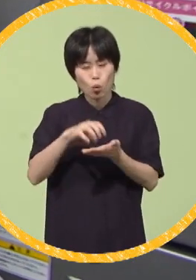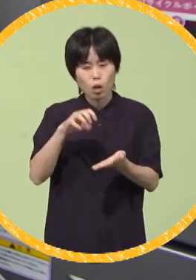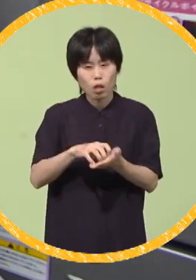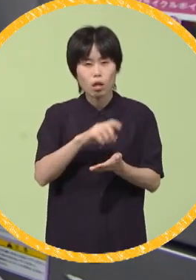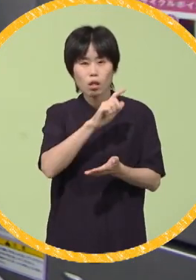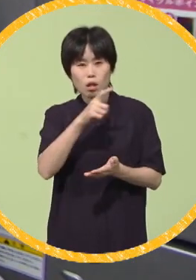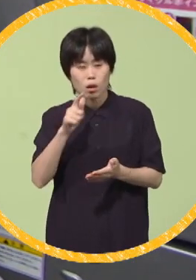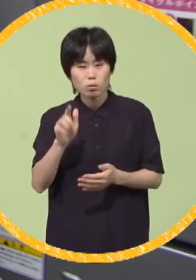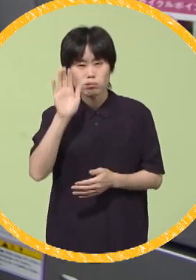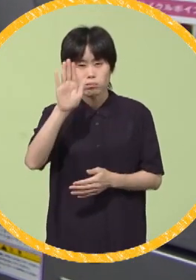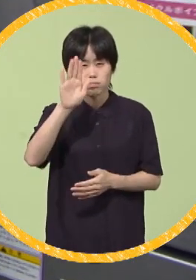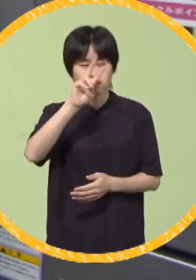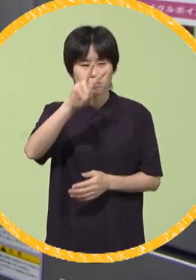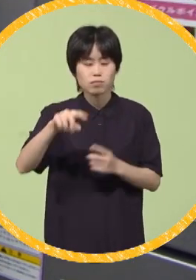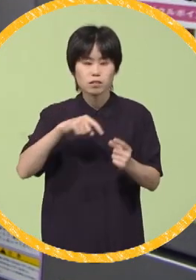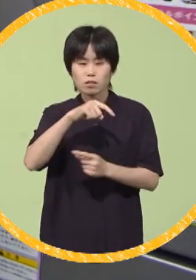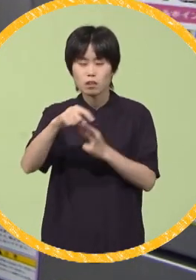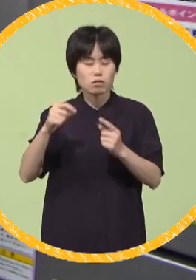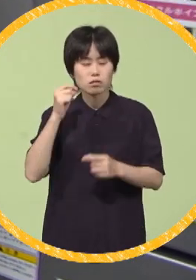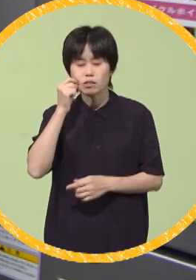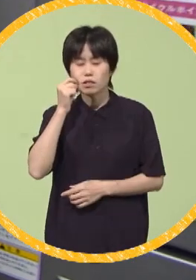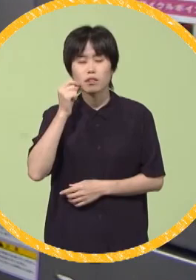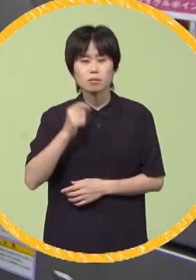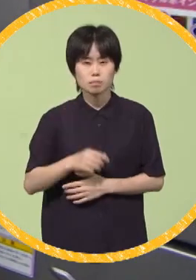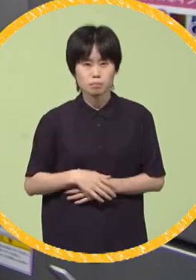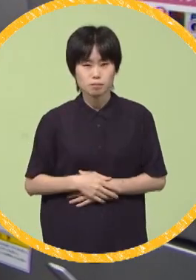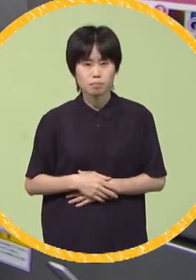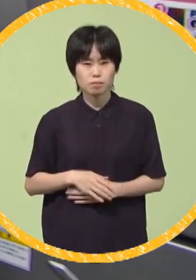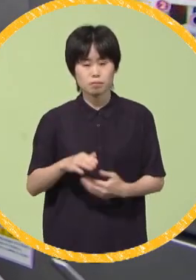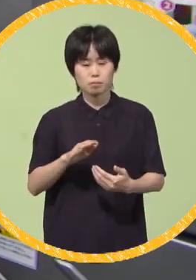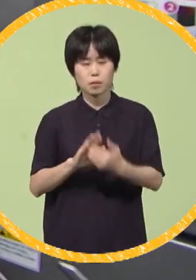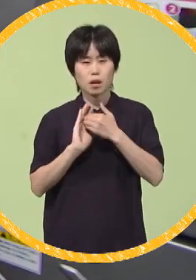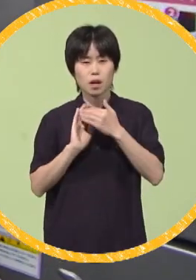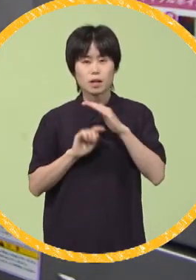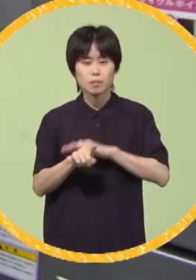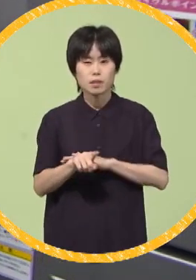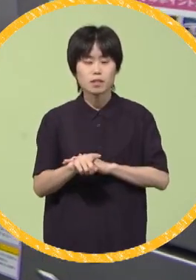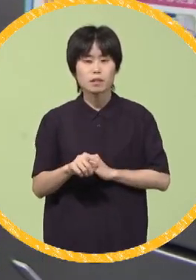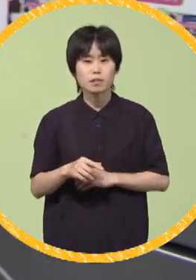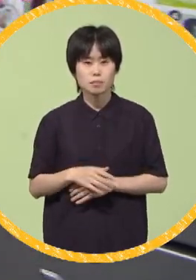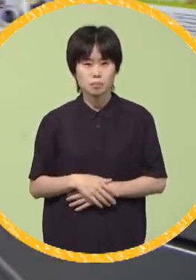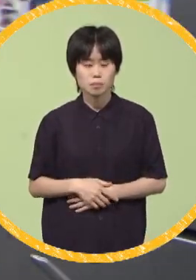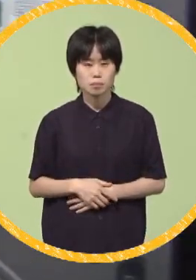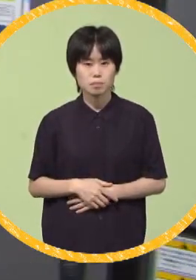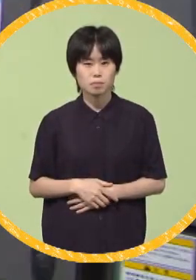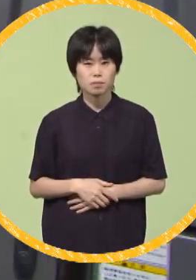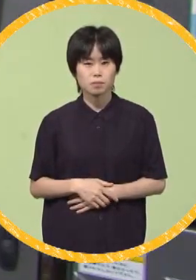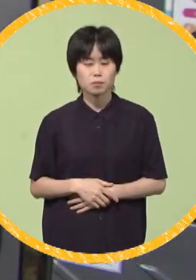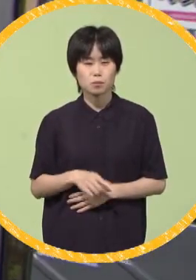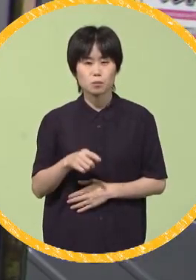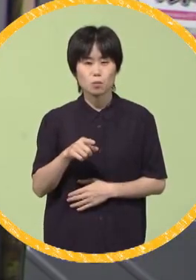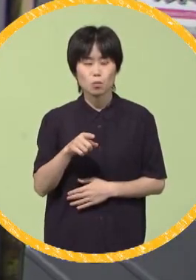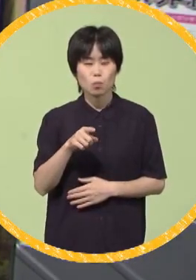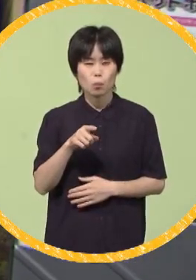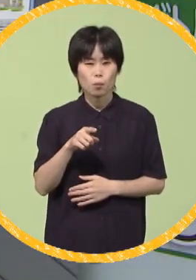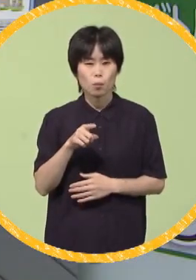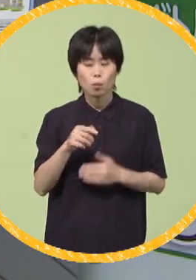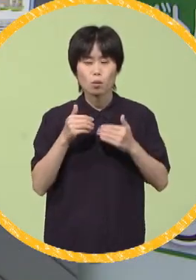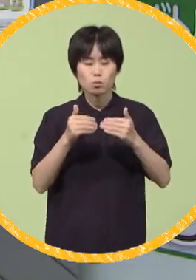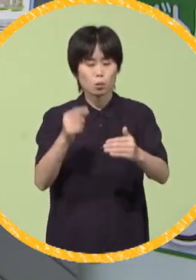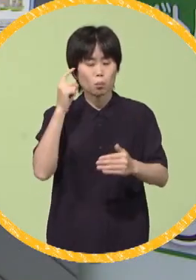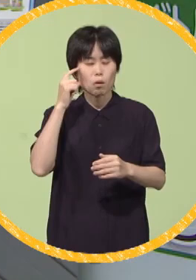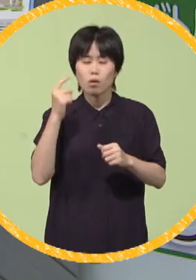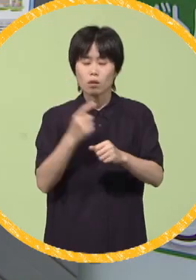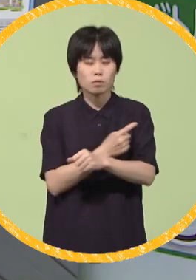今後のリサイクルに、できなくなってしまうので、弾かれてしまいます。 いやすごい、ここまで進んでるとはちょっと知らなかったです、はい、実際。で